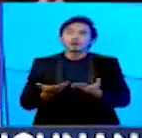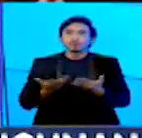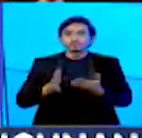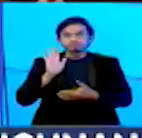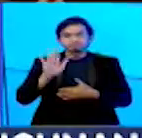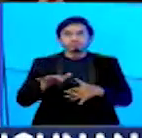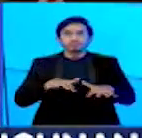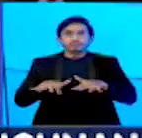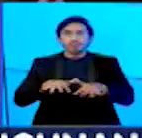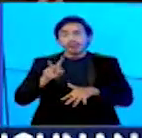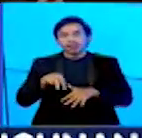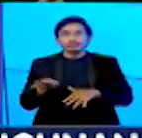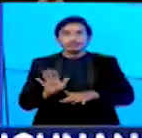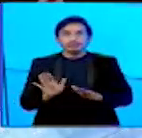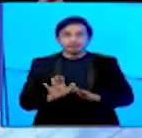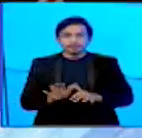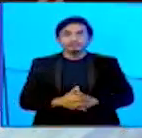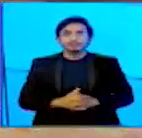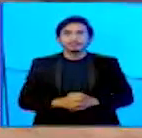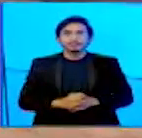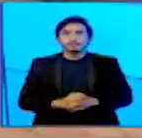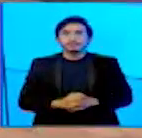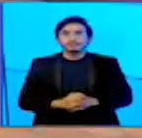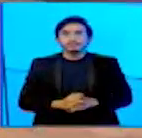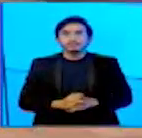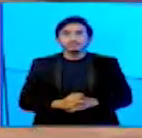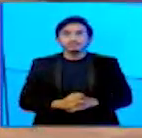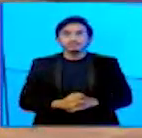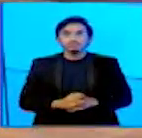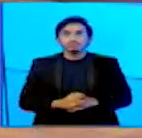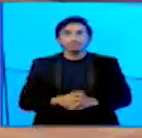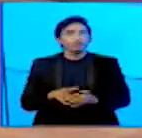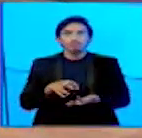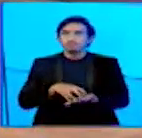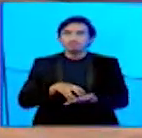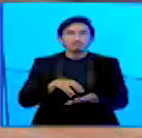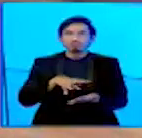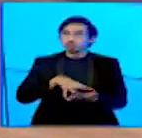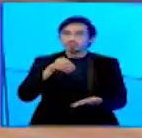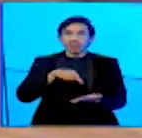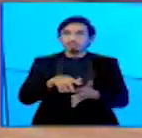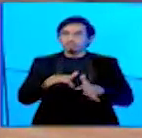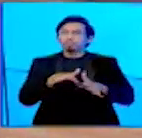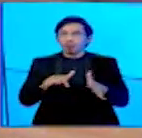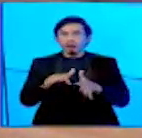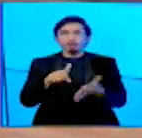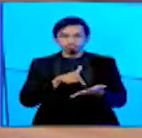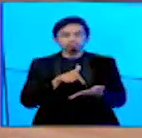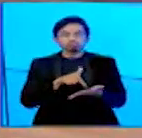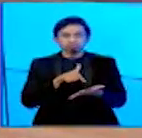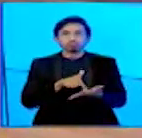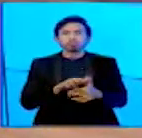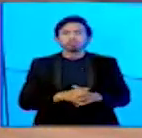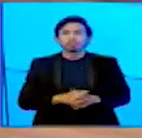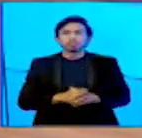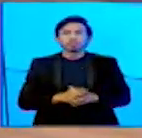aman dan sehat baik Titik pusat gempa susulan di lokasi yang sama Pak Hai dengan gempa yang kemarin terjadi buat